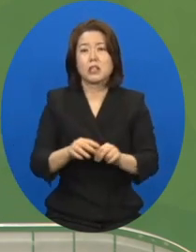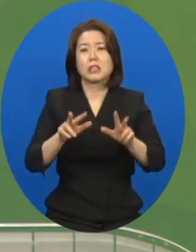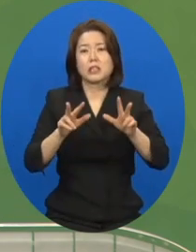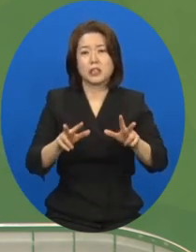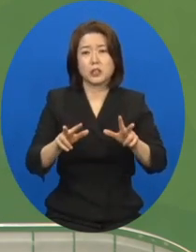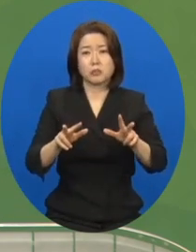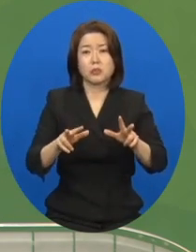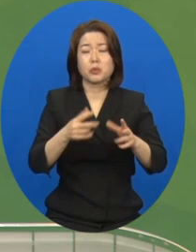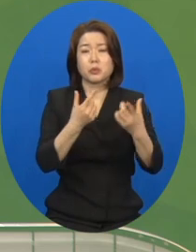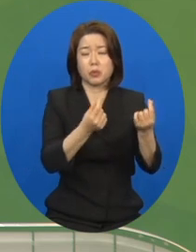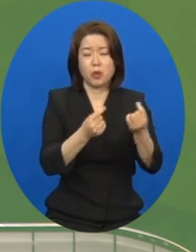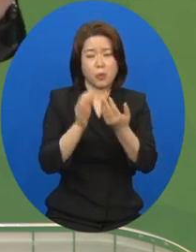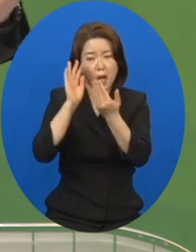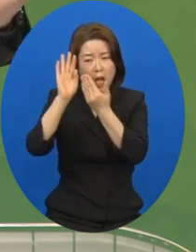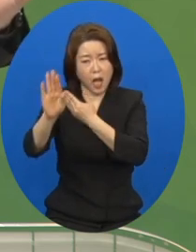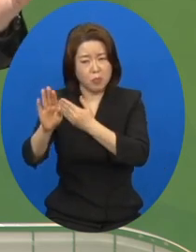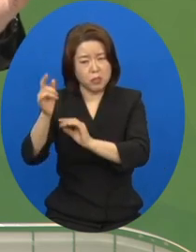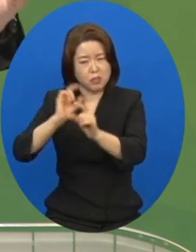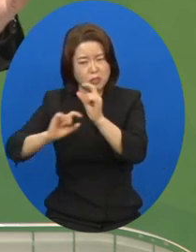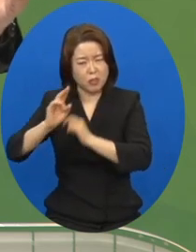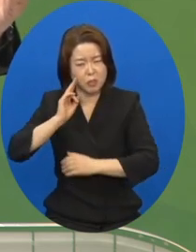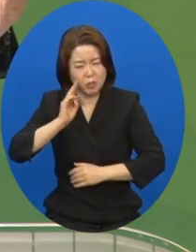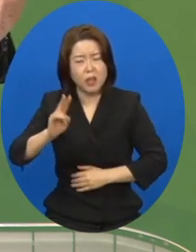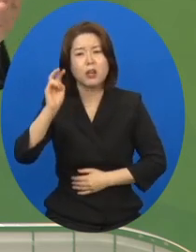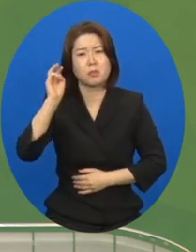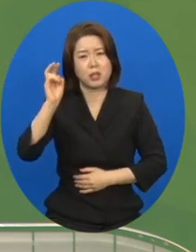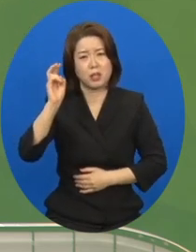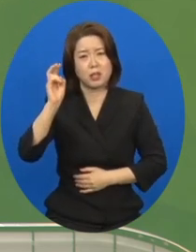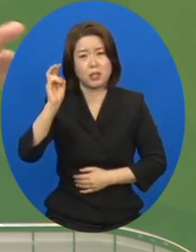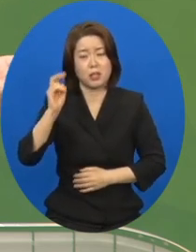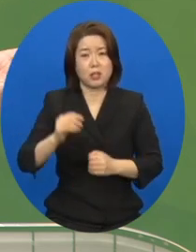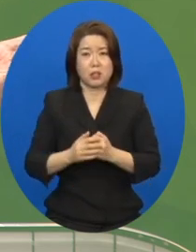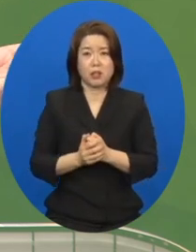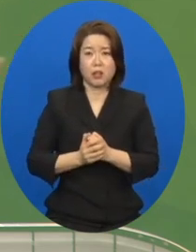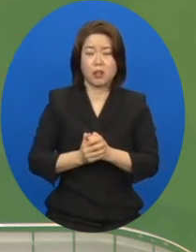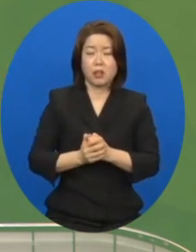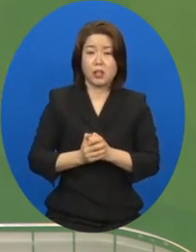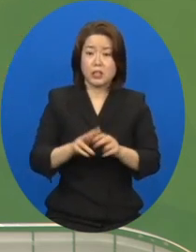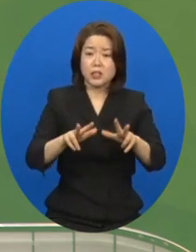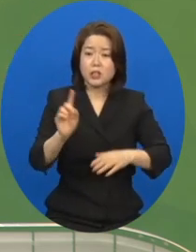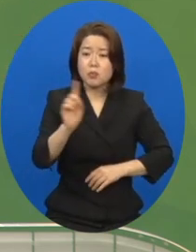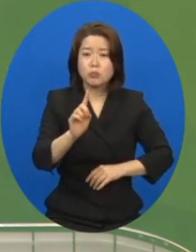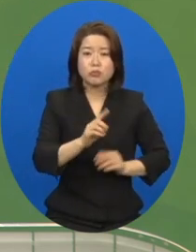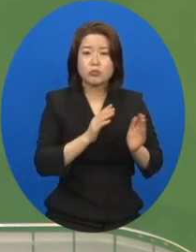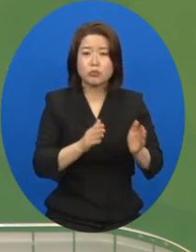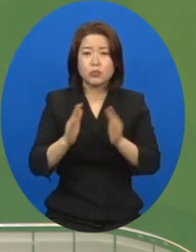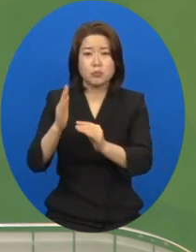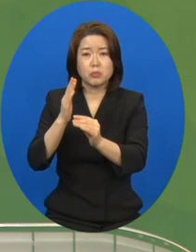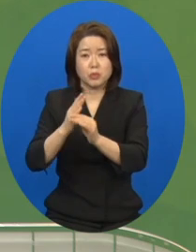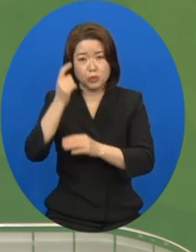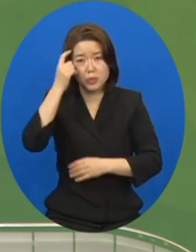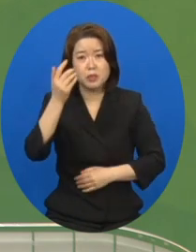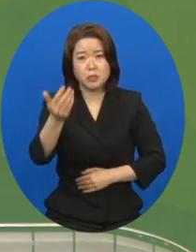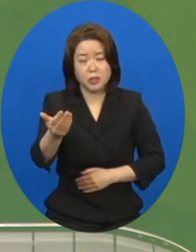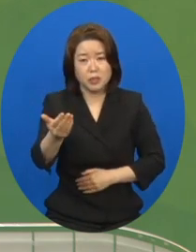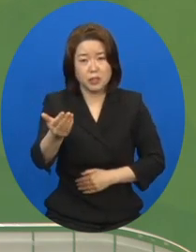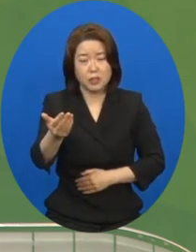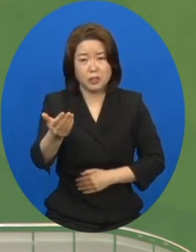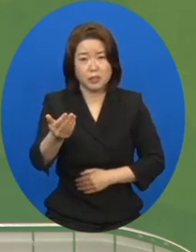지금도 그렇고 앞으로는 더 심할 거라는, 무슨 준비를 하고 있나요?